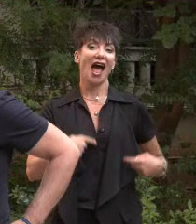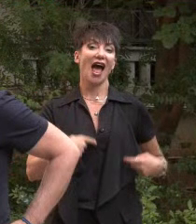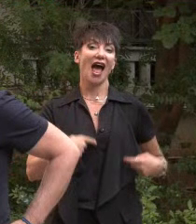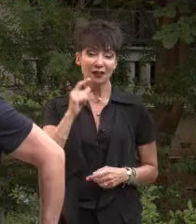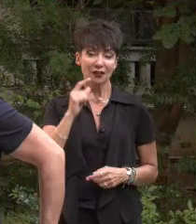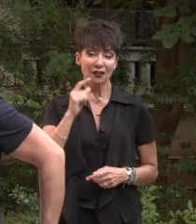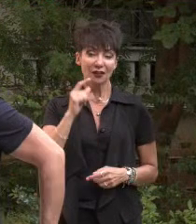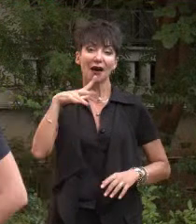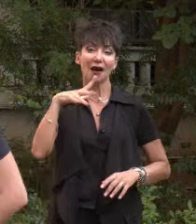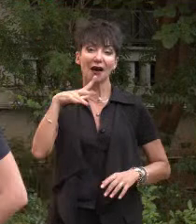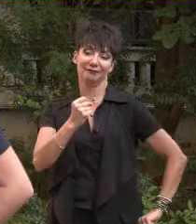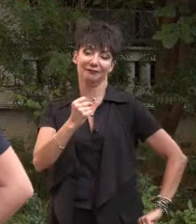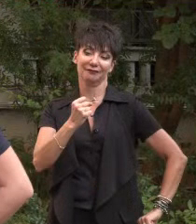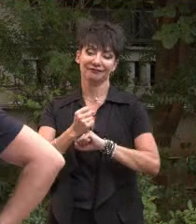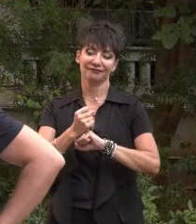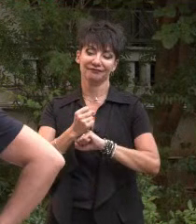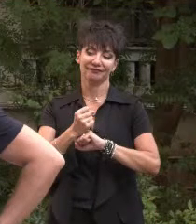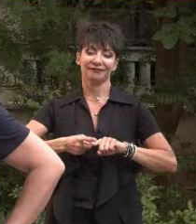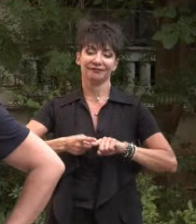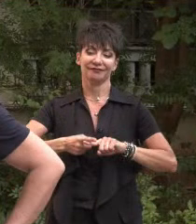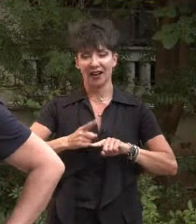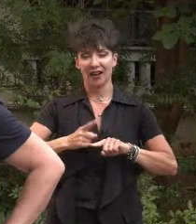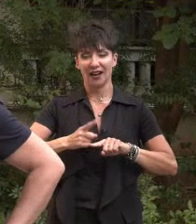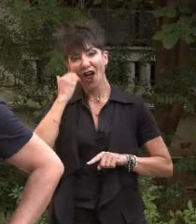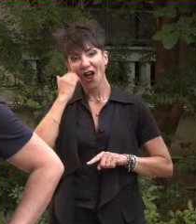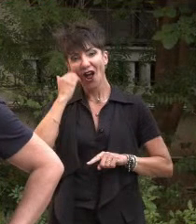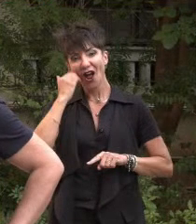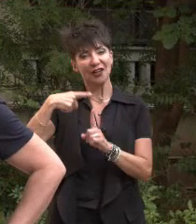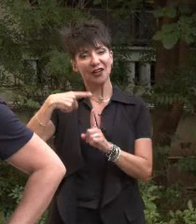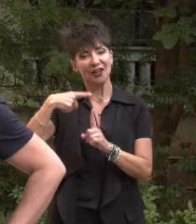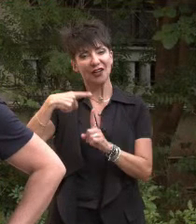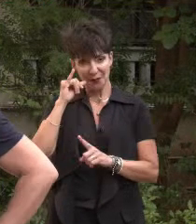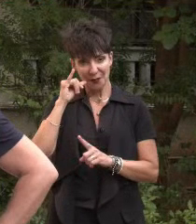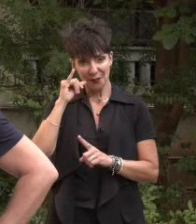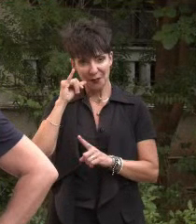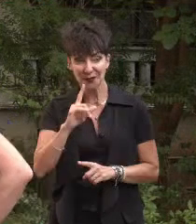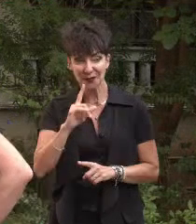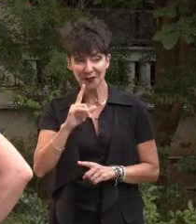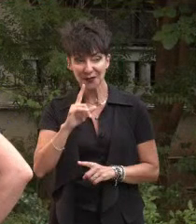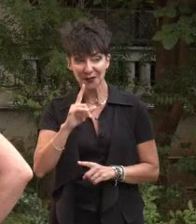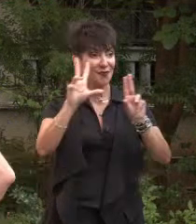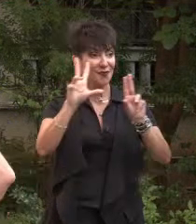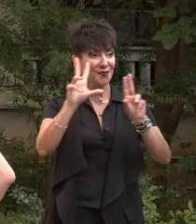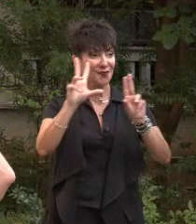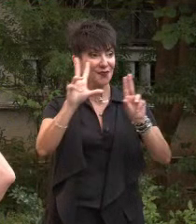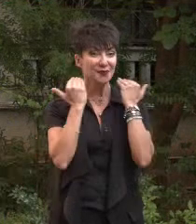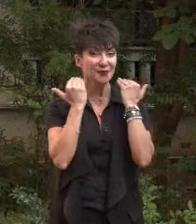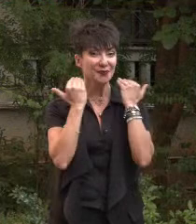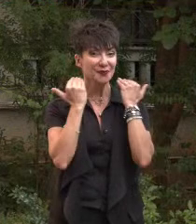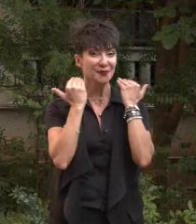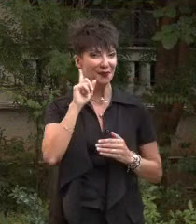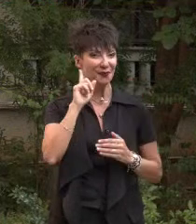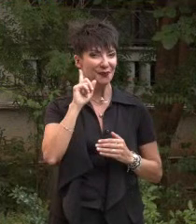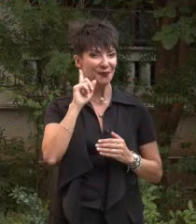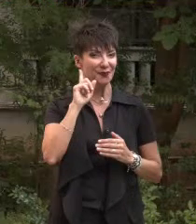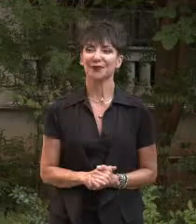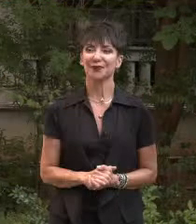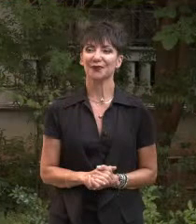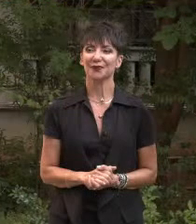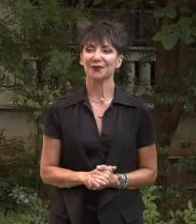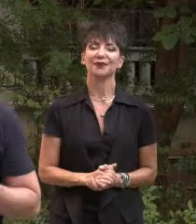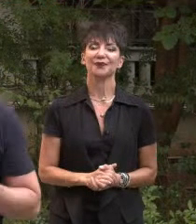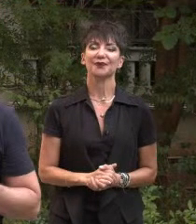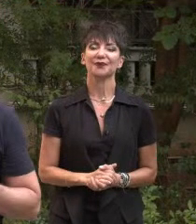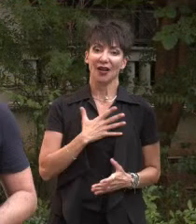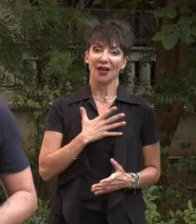πάντα δίπλα στον Ελληνικό Ερυθρό Σταυρό, όπως βεβαίως και η κυρία Βούλτεψη. Αγαπητέ Γιώργο, αγαπητέ κύριε Γενικέ. Κύριε Πρόεδρε,